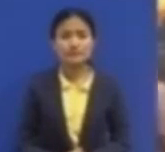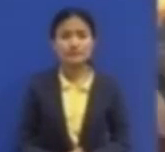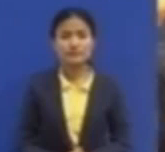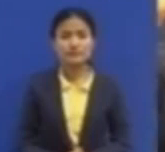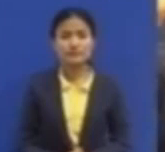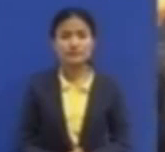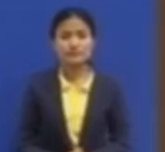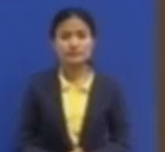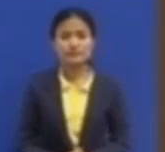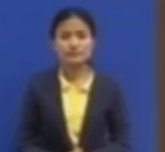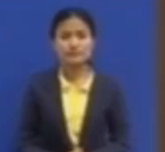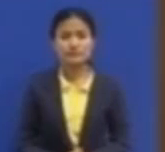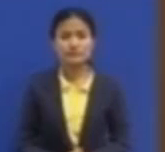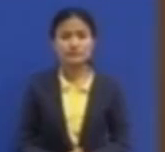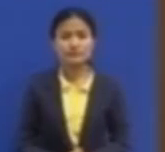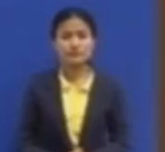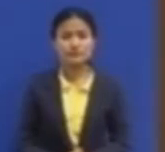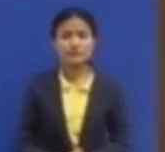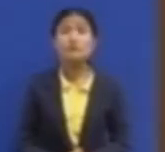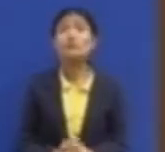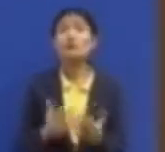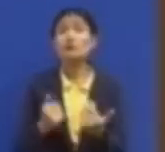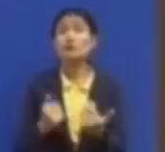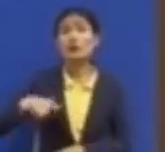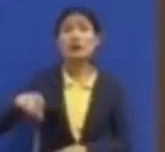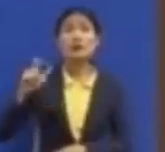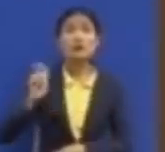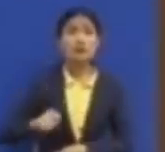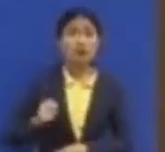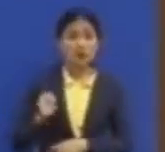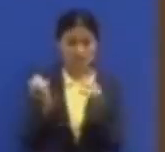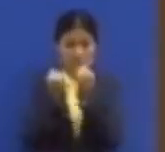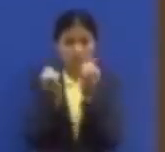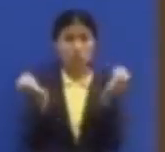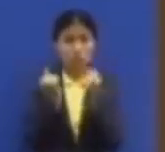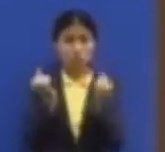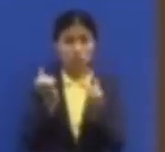อ่านคำสั่งของศาลรัฐธรรมนูญแล้วนะครับ